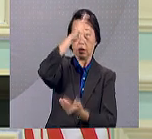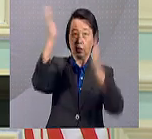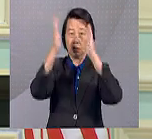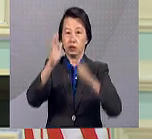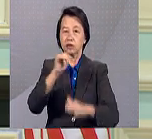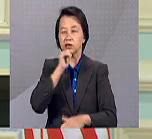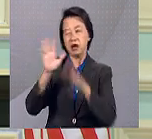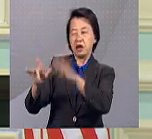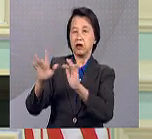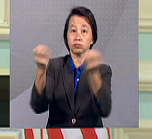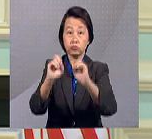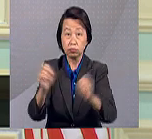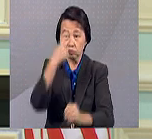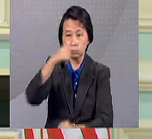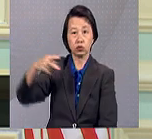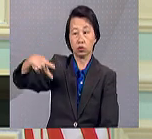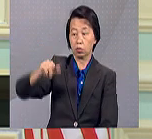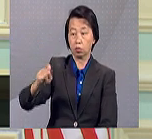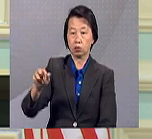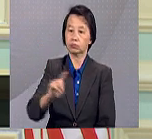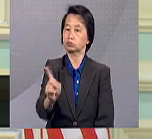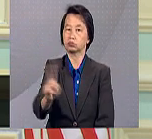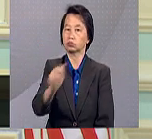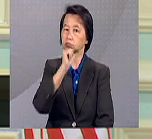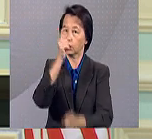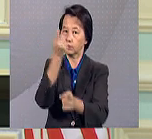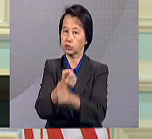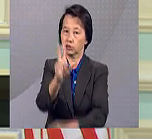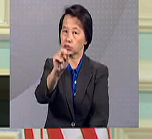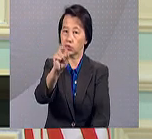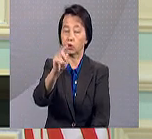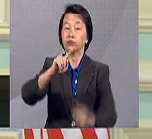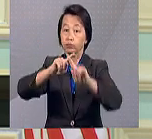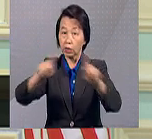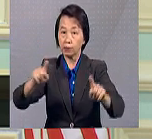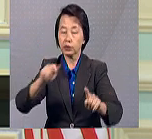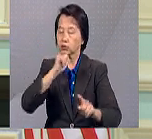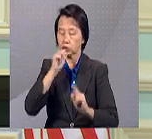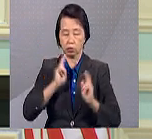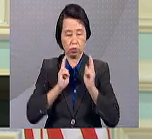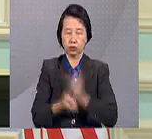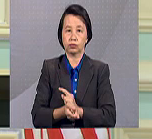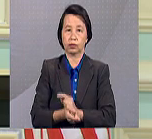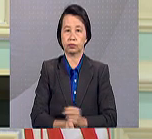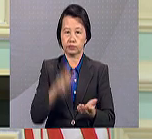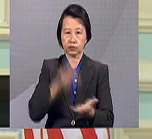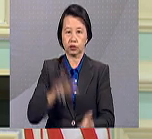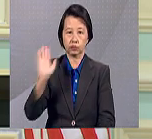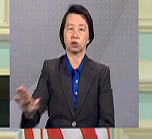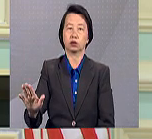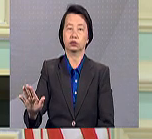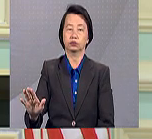tidak berperi kemanusiaan kepada parti ini juga tidak betul. Tetapi ianya tidak mengubah status mereka.